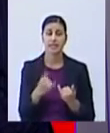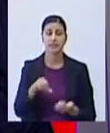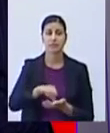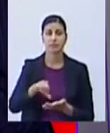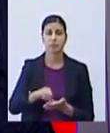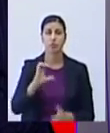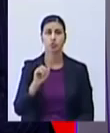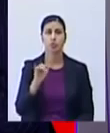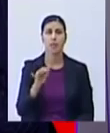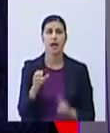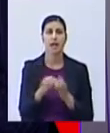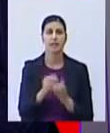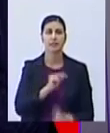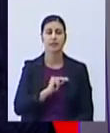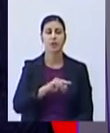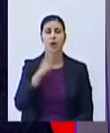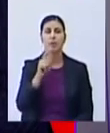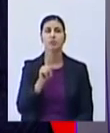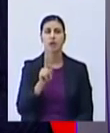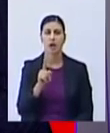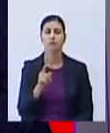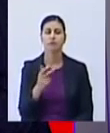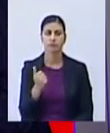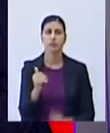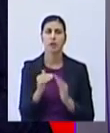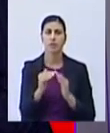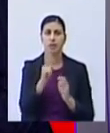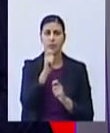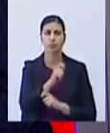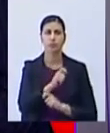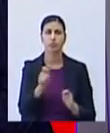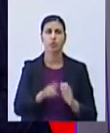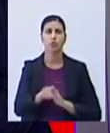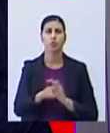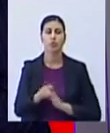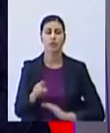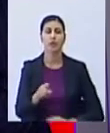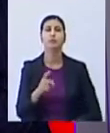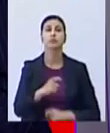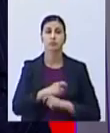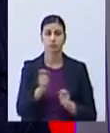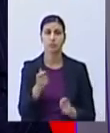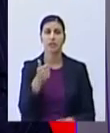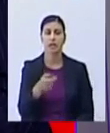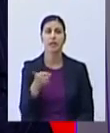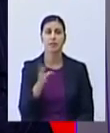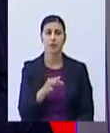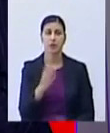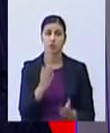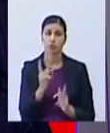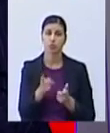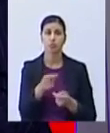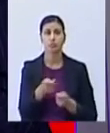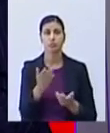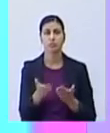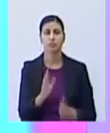გამოდის სოზარ სუბარის უწყება და გვიმტკიცებს იმას, რომ გინდა თუ არა აგერ ბინებს ურიგებთ ტოლვილებს. რო ურიგებენ, ეს კარგია, თუ ურიგებენ. კი